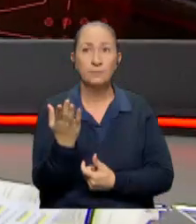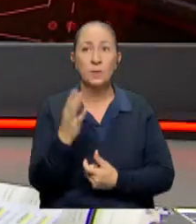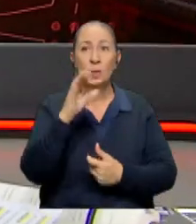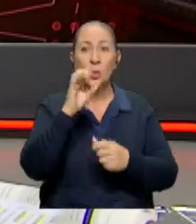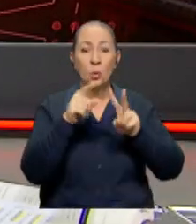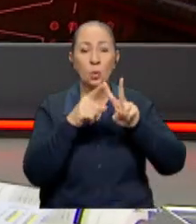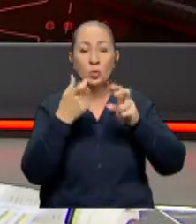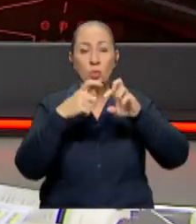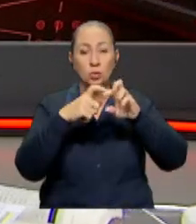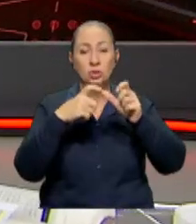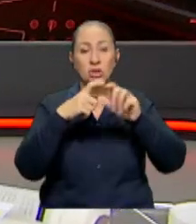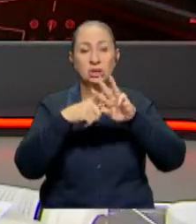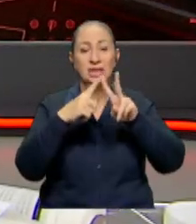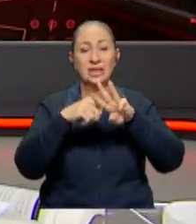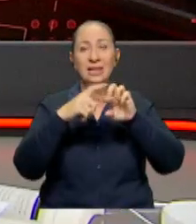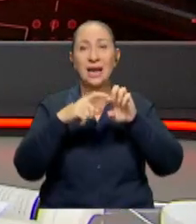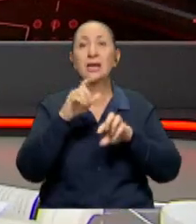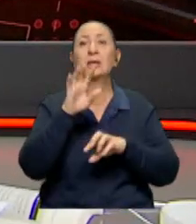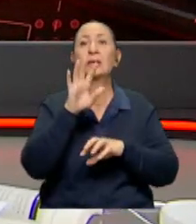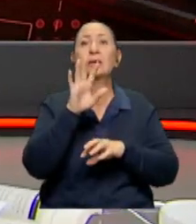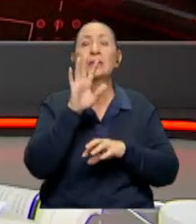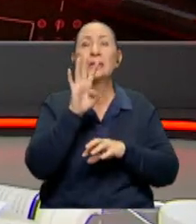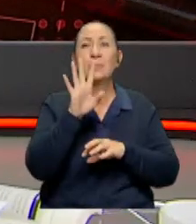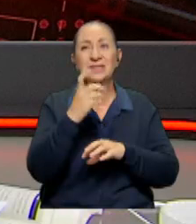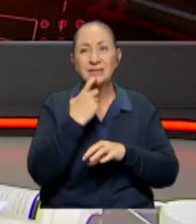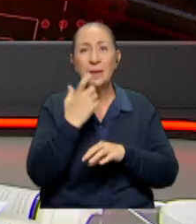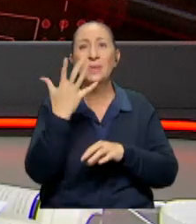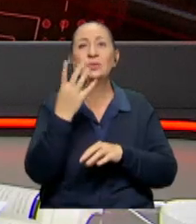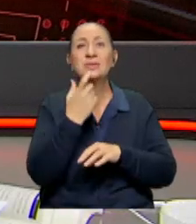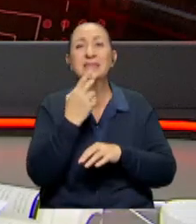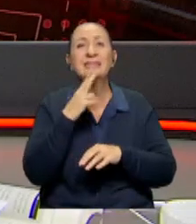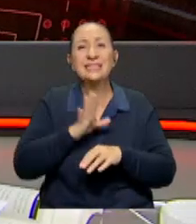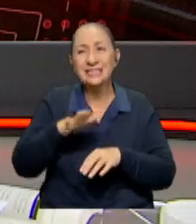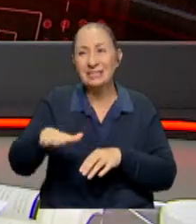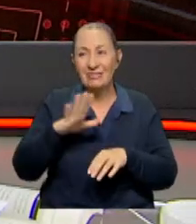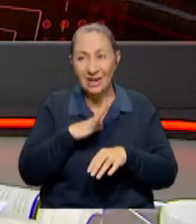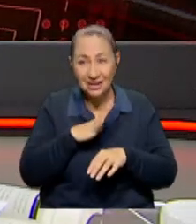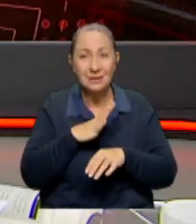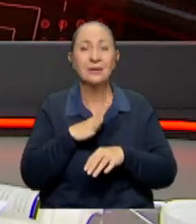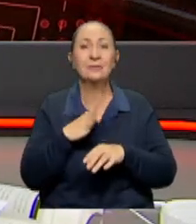Onur Şener 45 yaşındaydı. 5,5 yaşında bir kızı vardı. Ve